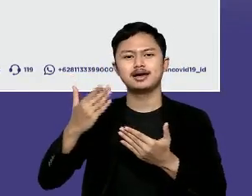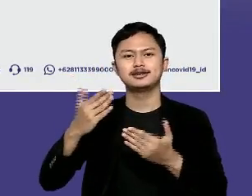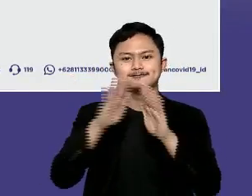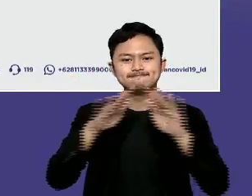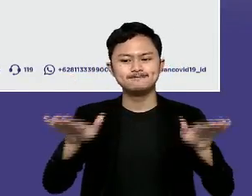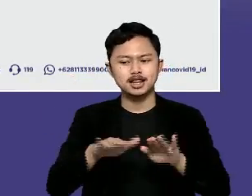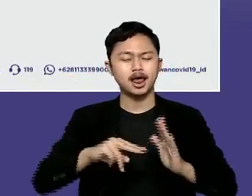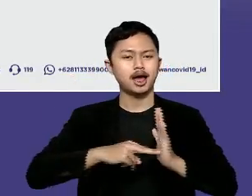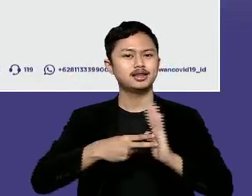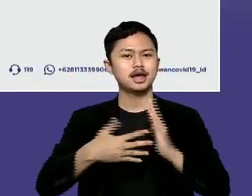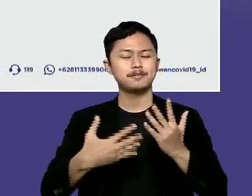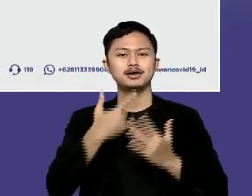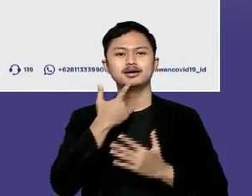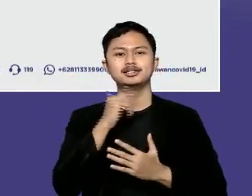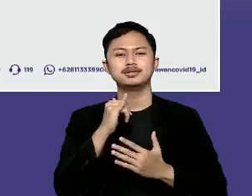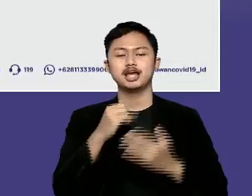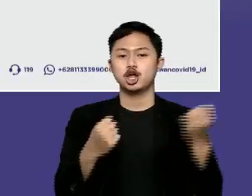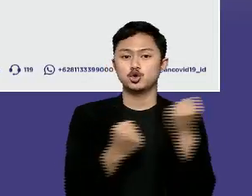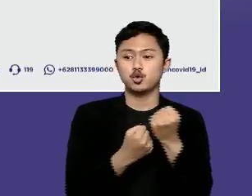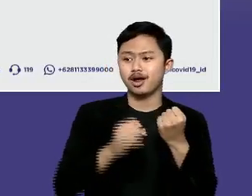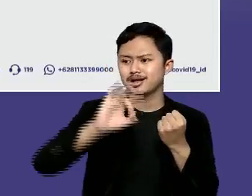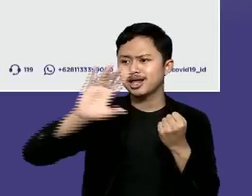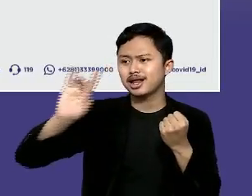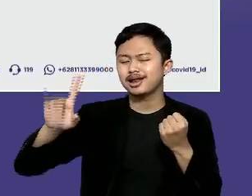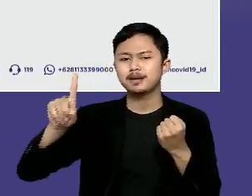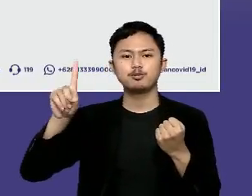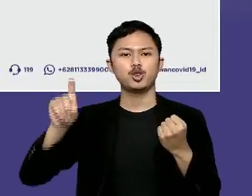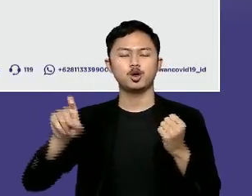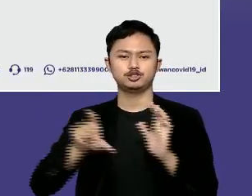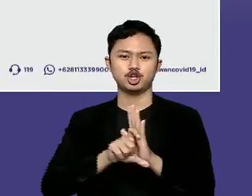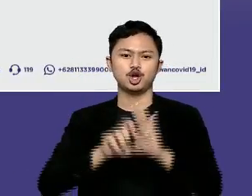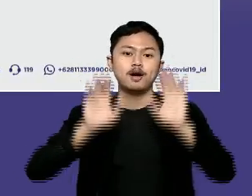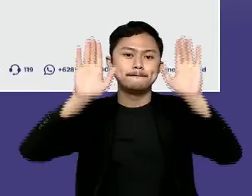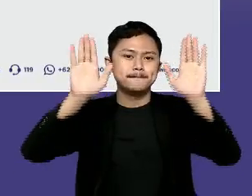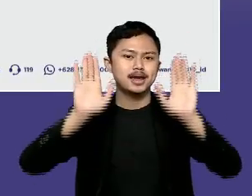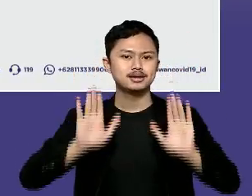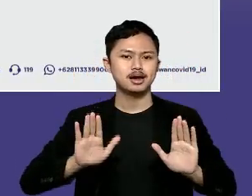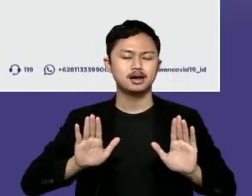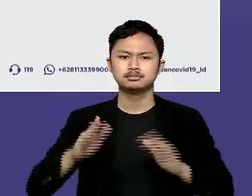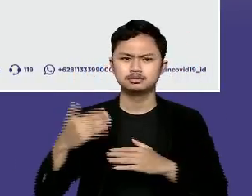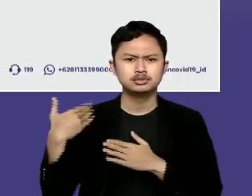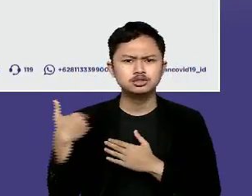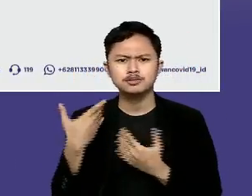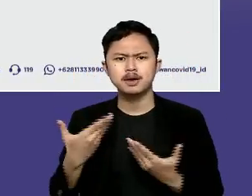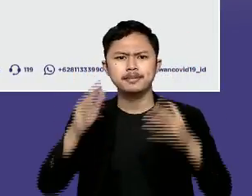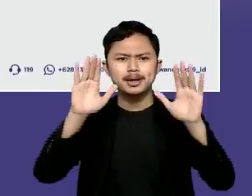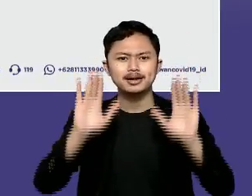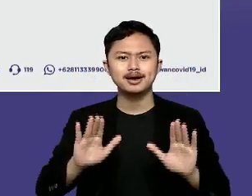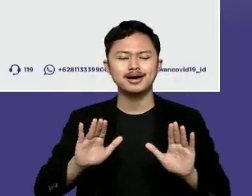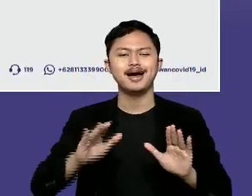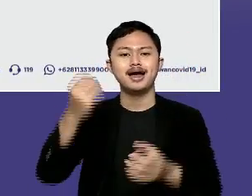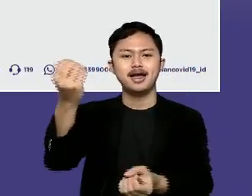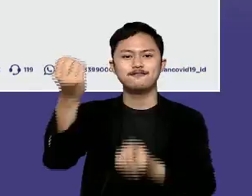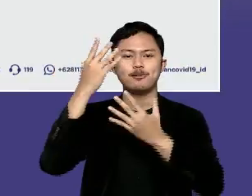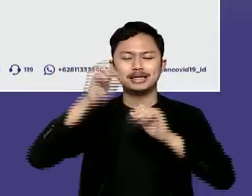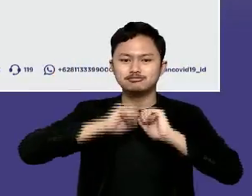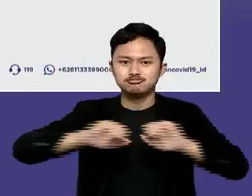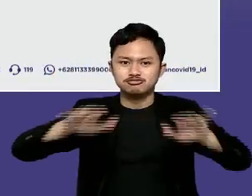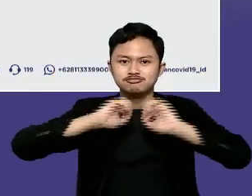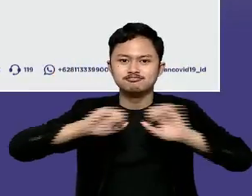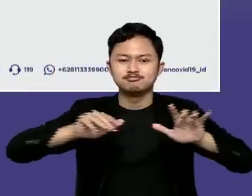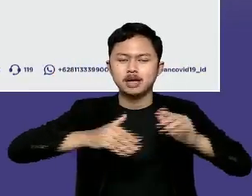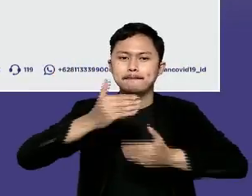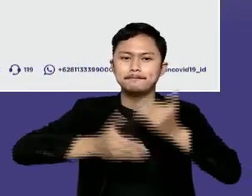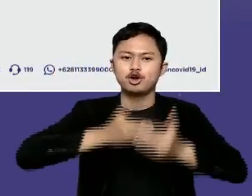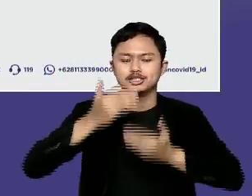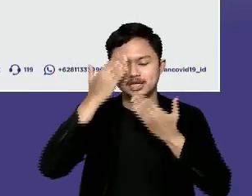tidak terlepas dari dukungan unsur lain, seperti media yang berperan memperluas informasi tata cara